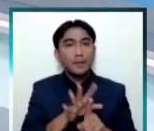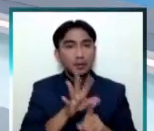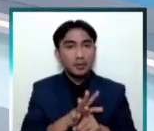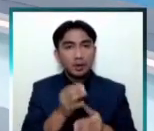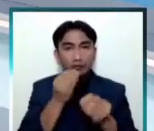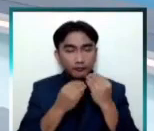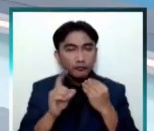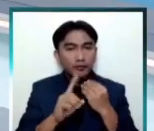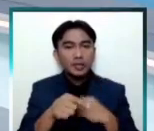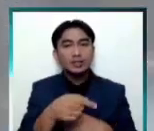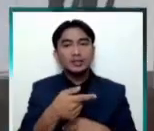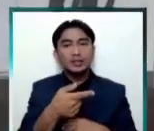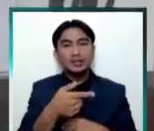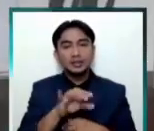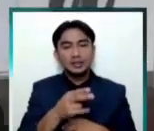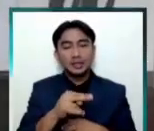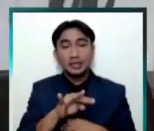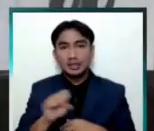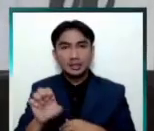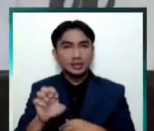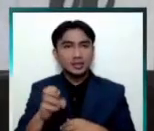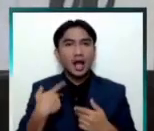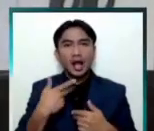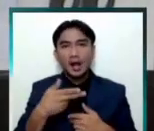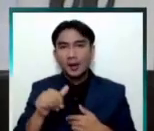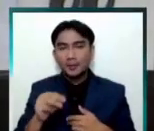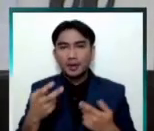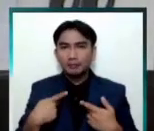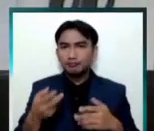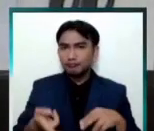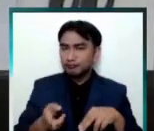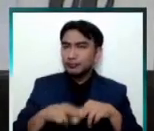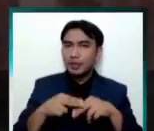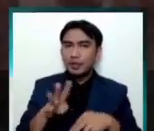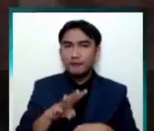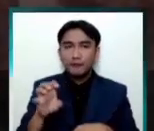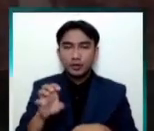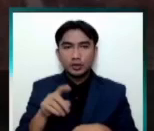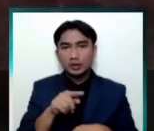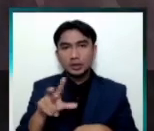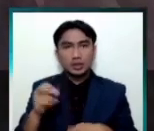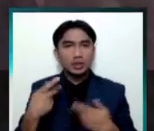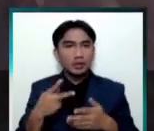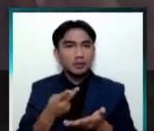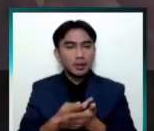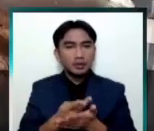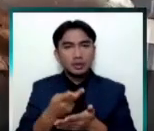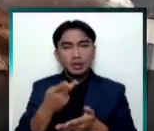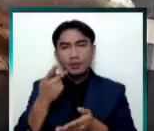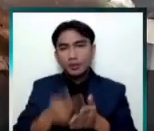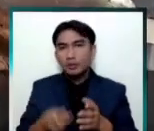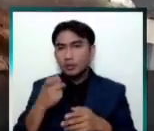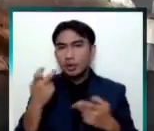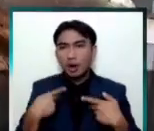sa Quiapo, Maynila. Nagmahal ng 20 to 40 pesos ang kada kilo nito na epekto raw ng pagtaas ng presyo ng baboy at